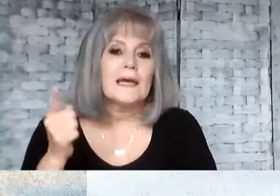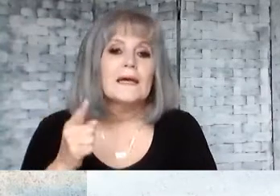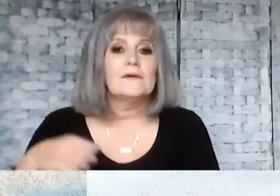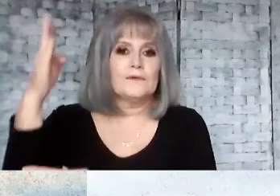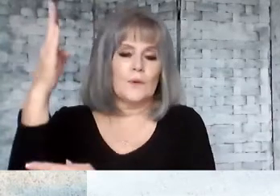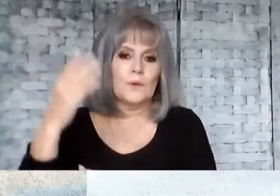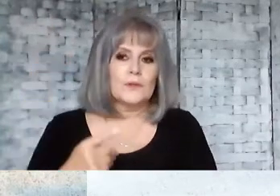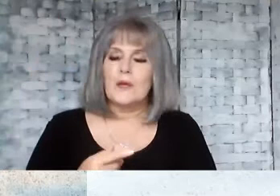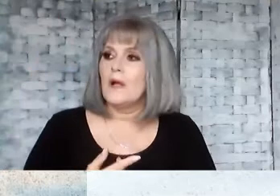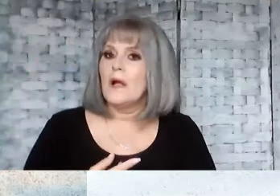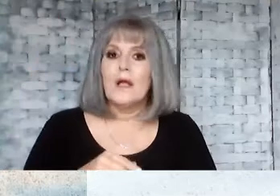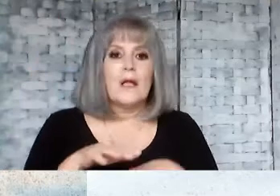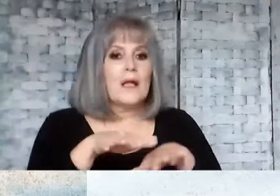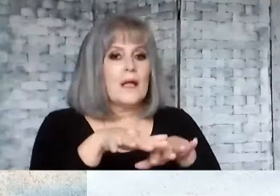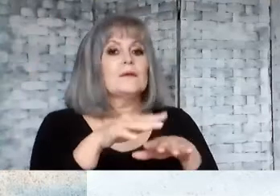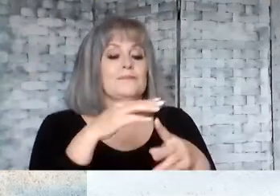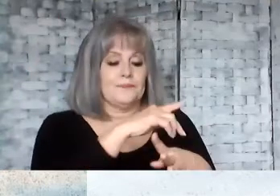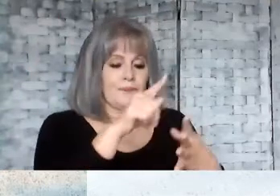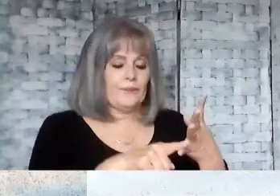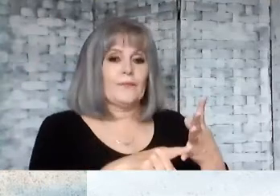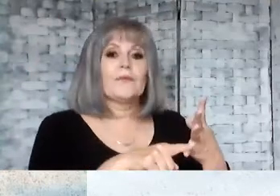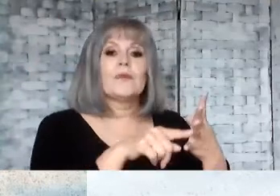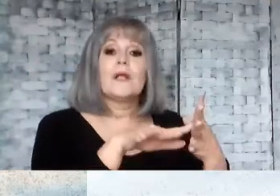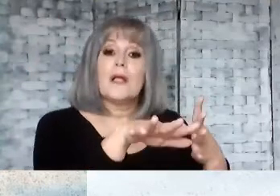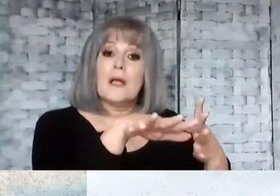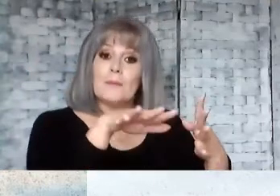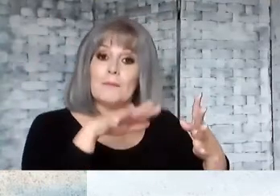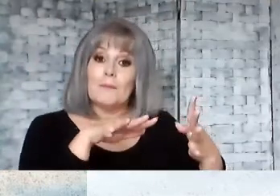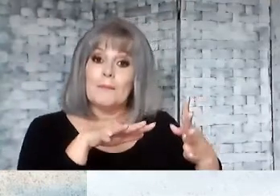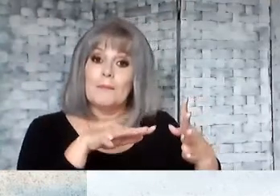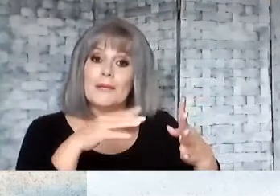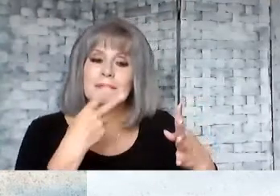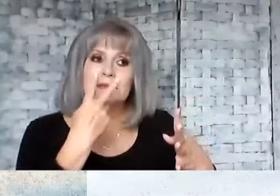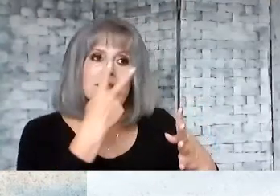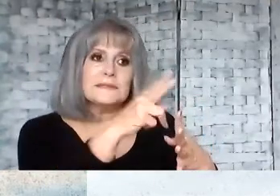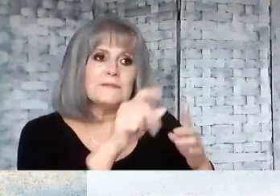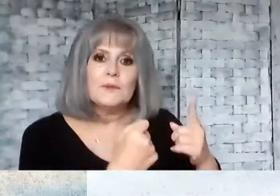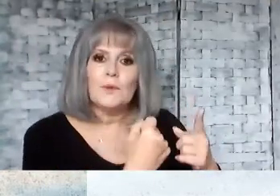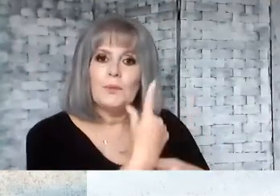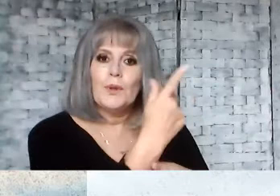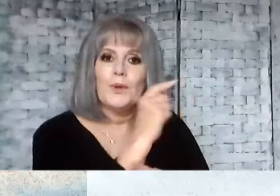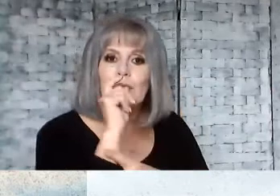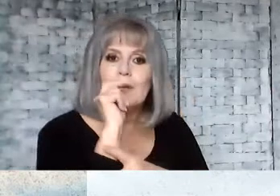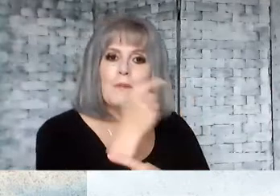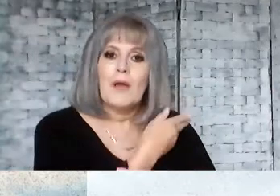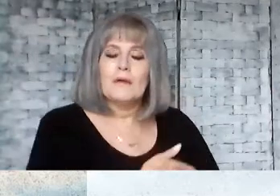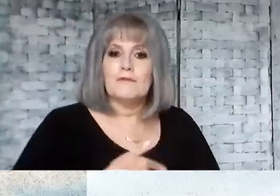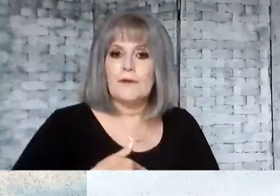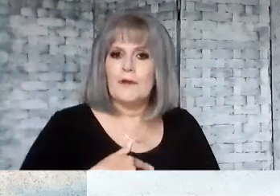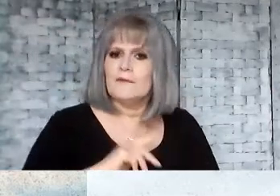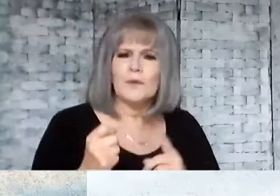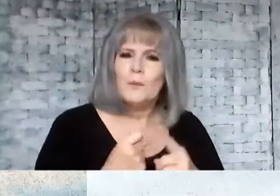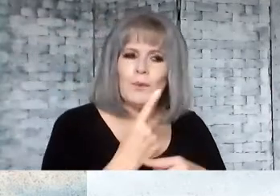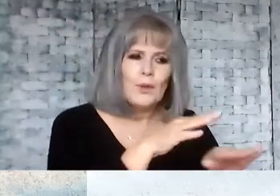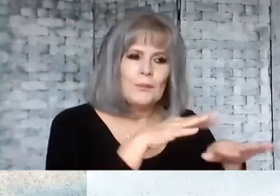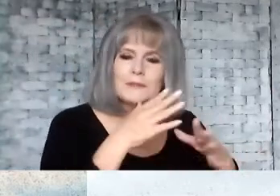Wat was die effek op die mense toe hulle gehoor het wat hier gebeur het? Dis nou met Ananias en Safira wat met hulle gebeur het.